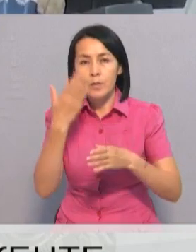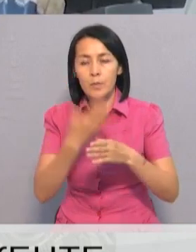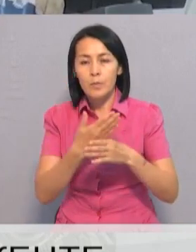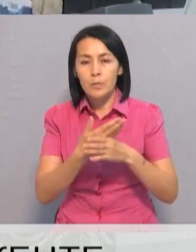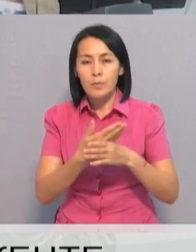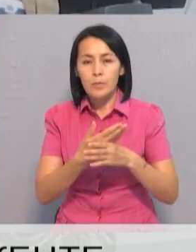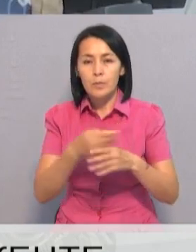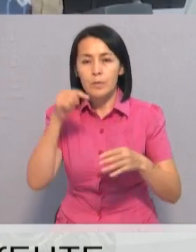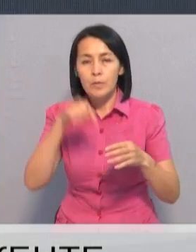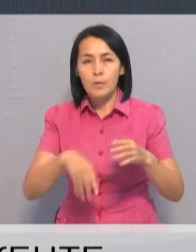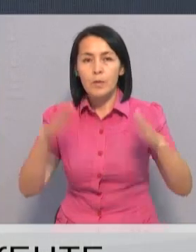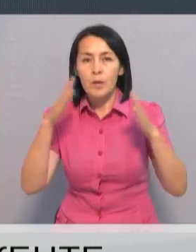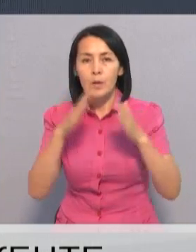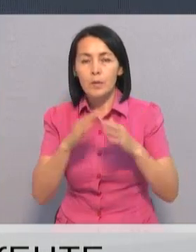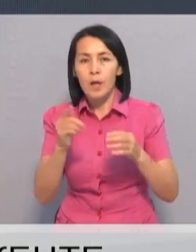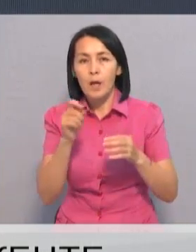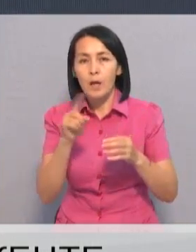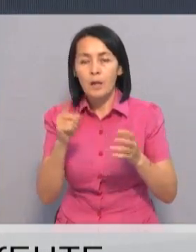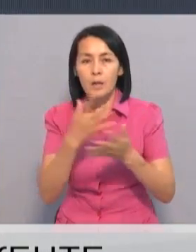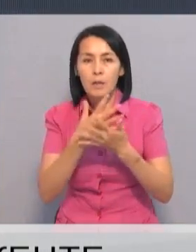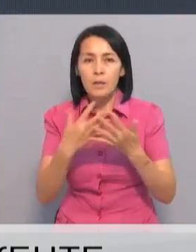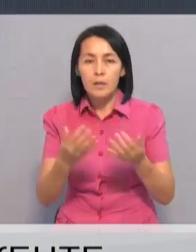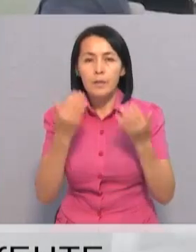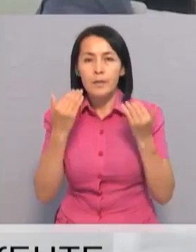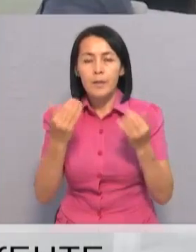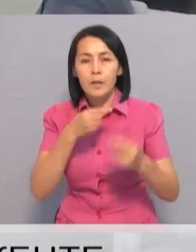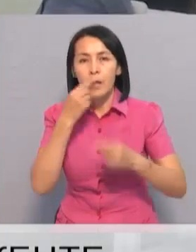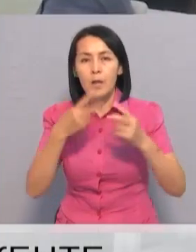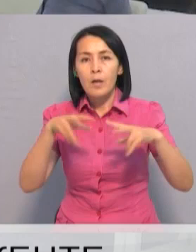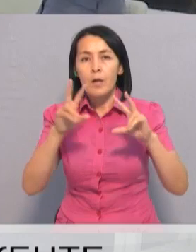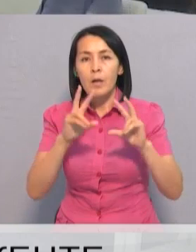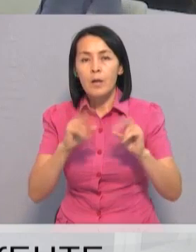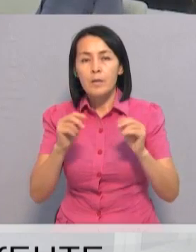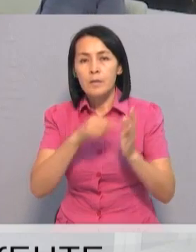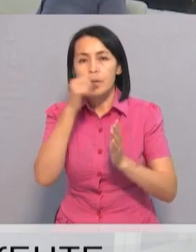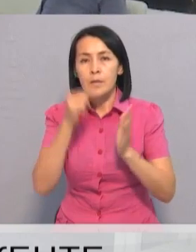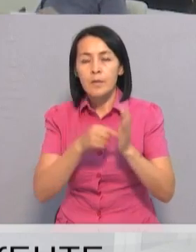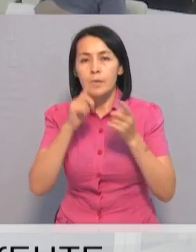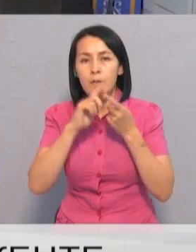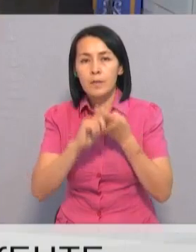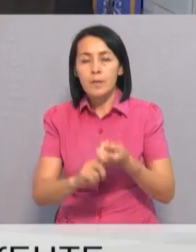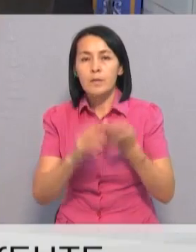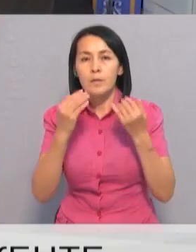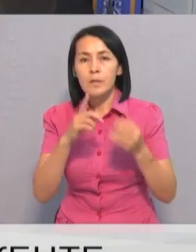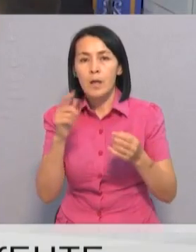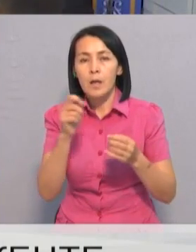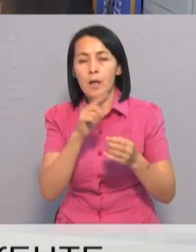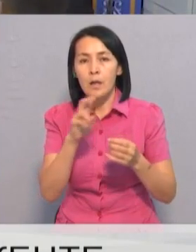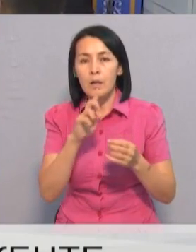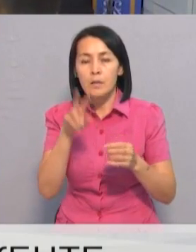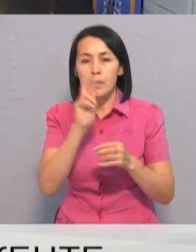услуги по внутридомовому газовому оборудованию. Теперь, говорят специалисты, все вопросы, связанные с утечками газа и